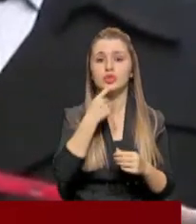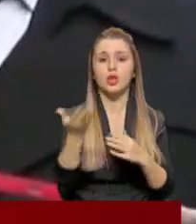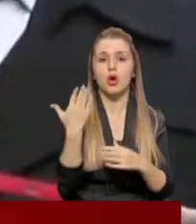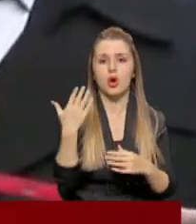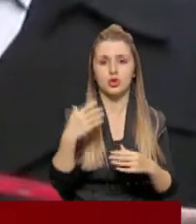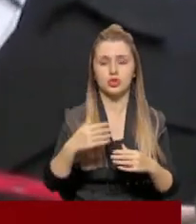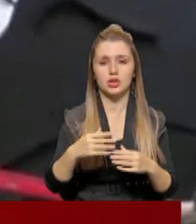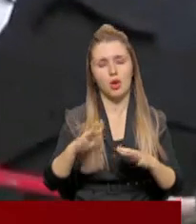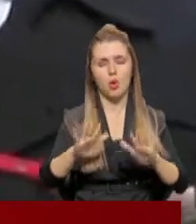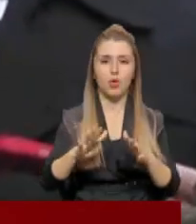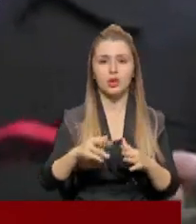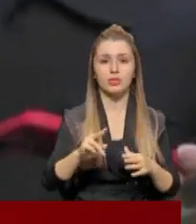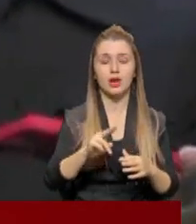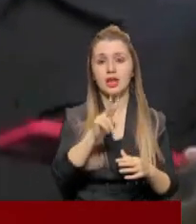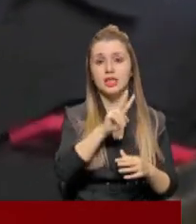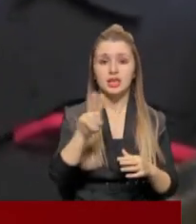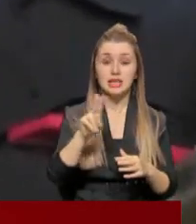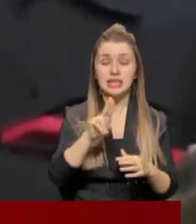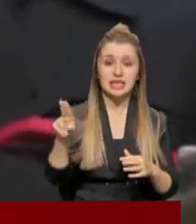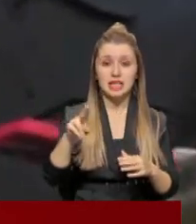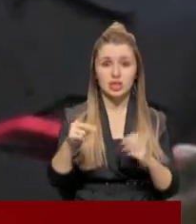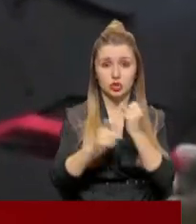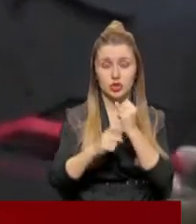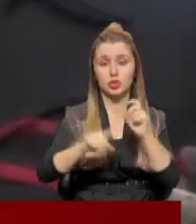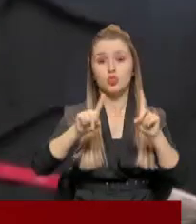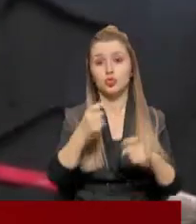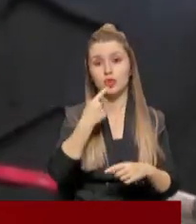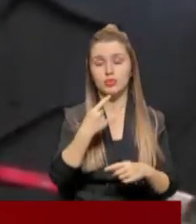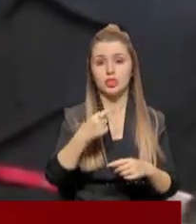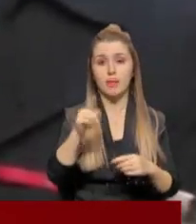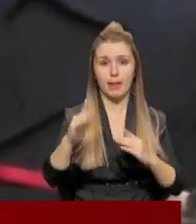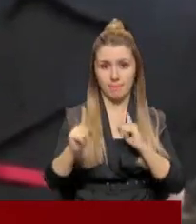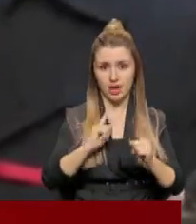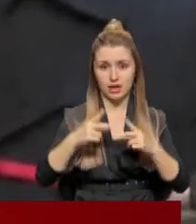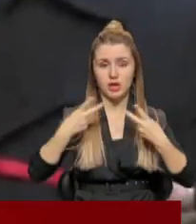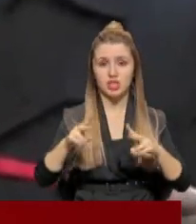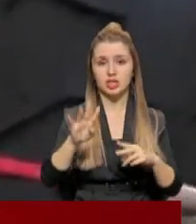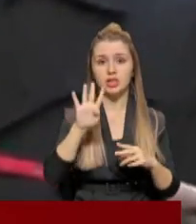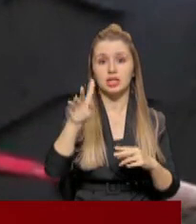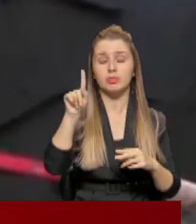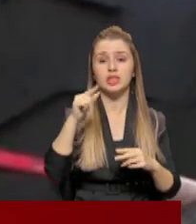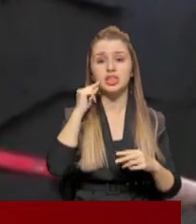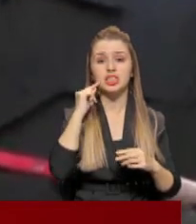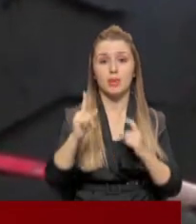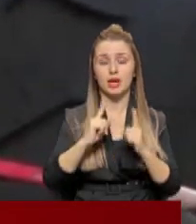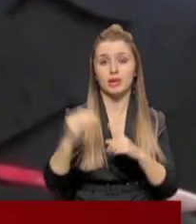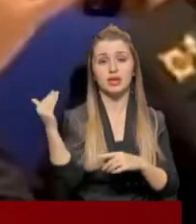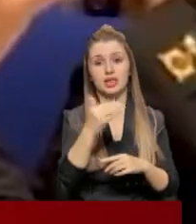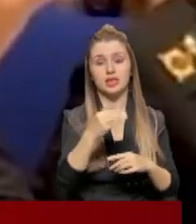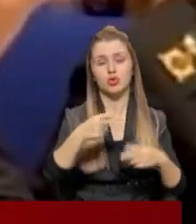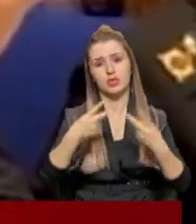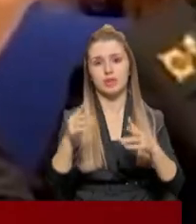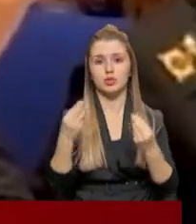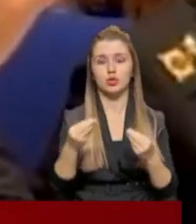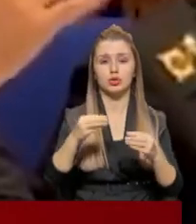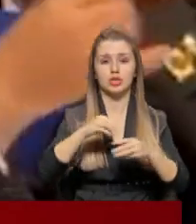çıkıp ortalama 700 terörist tespit ettik demiştir. Bir mahkeme açıldı, 41 kişi yargılandı, hepsi de beraat etti.